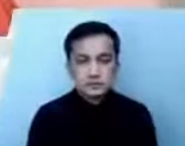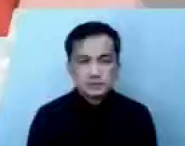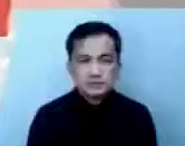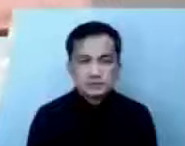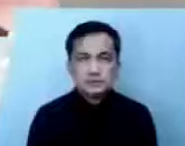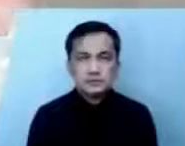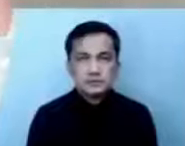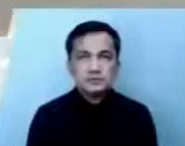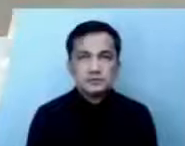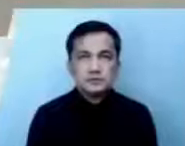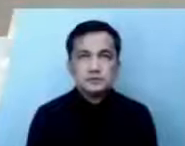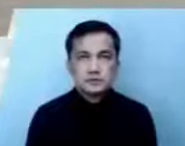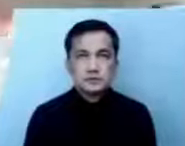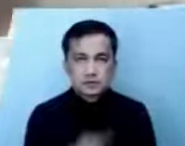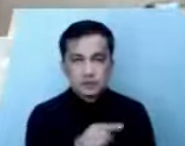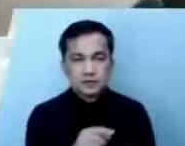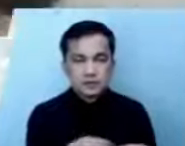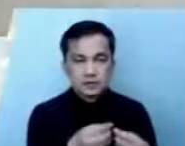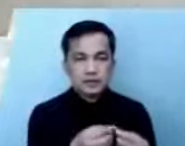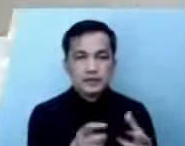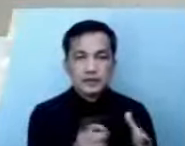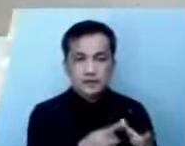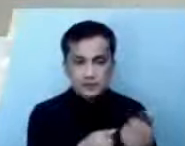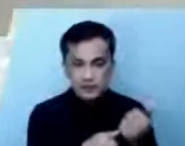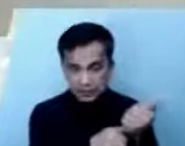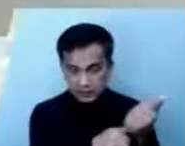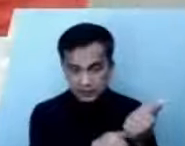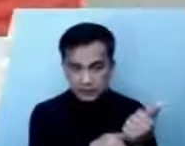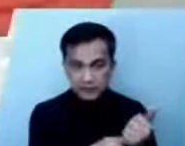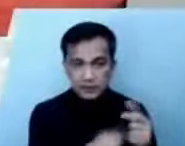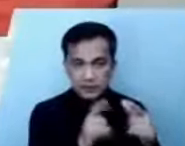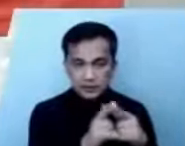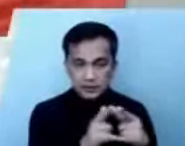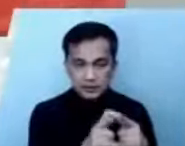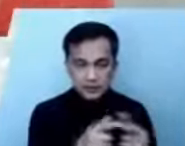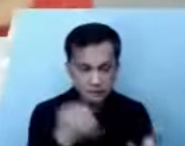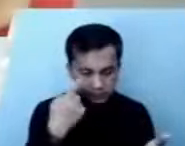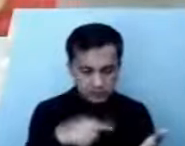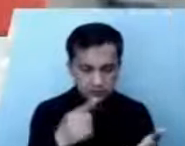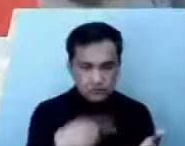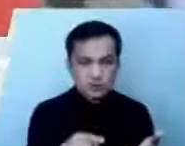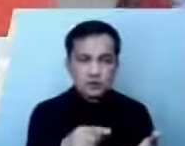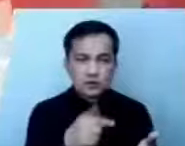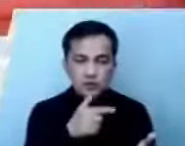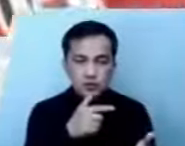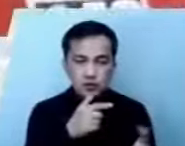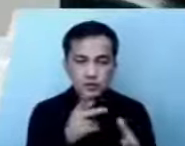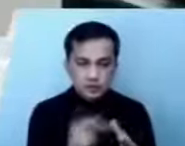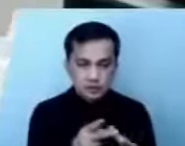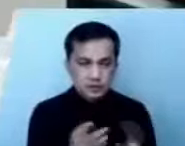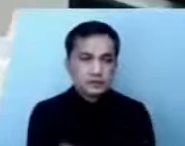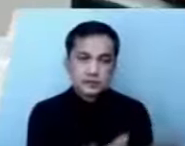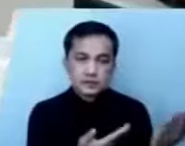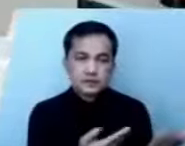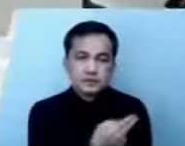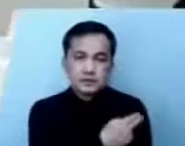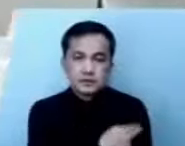Doon sila binigyan ng first aid. Sa triage na rin nalalaman kung sino ang prioridad na dalhin sa ospital.